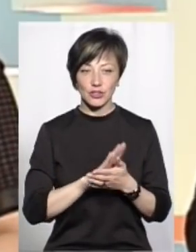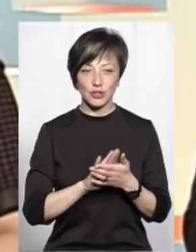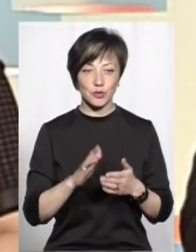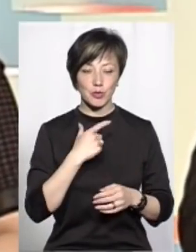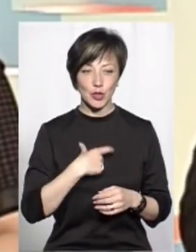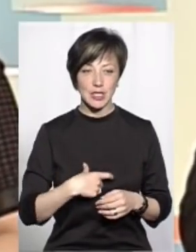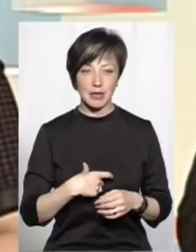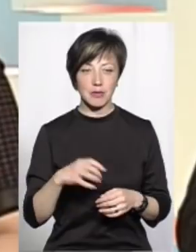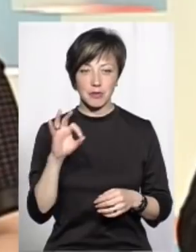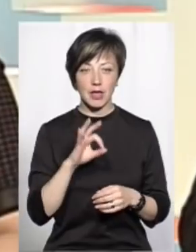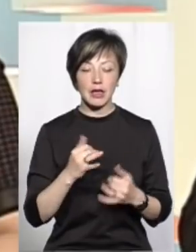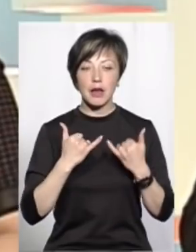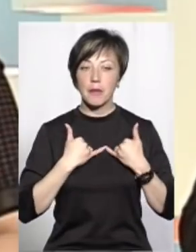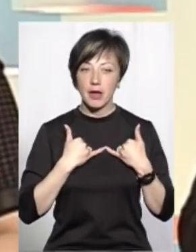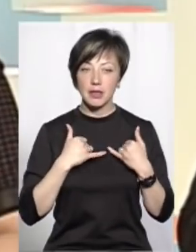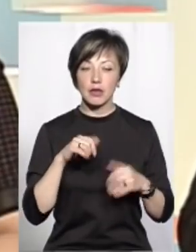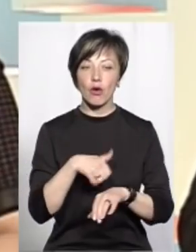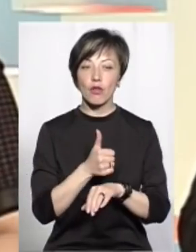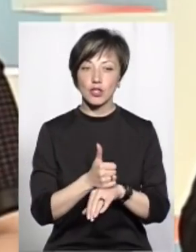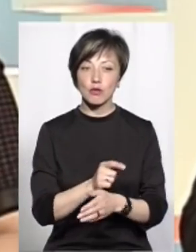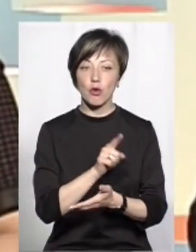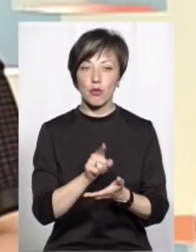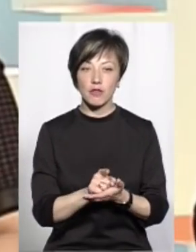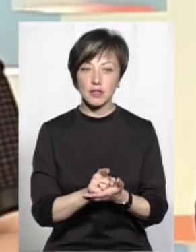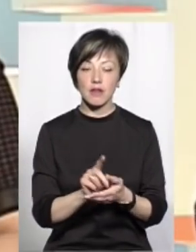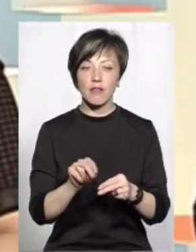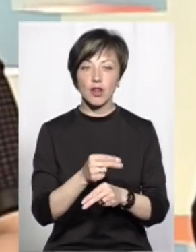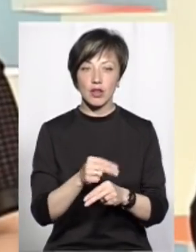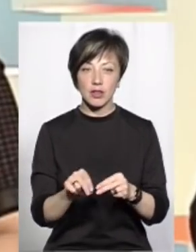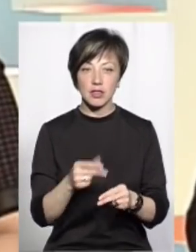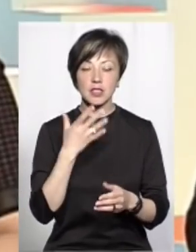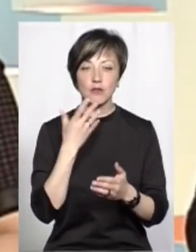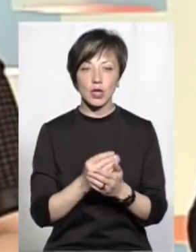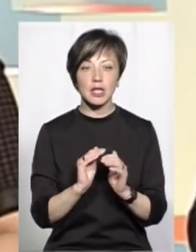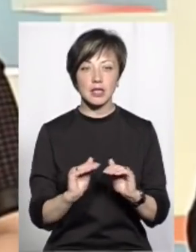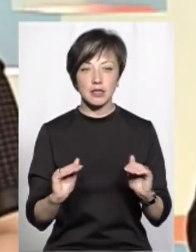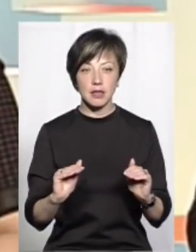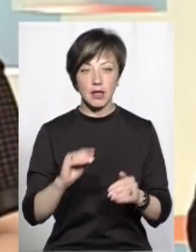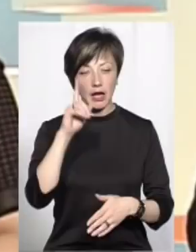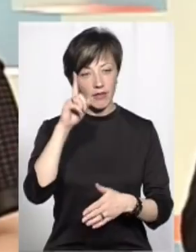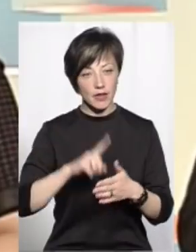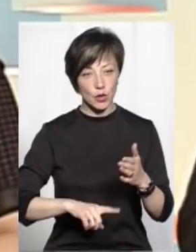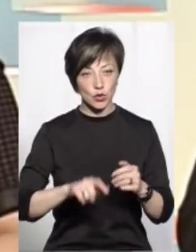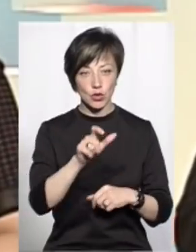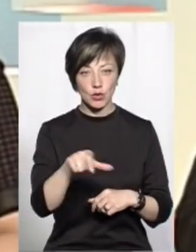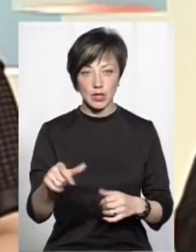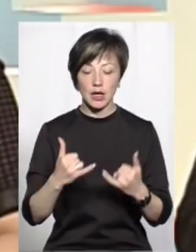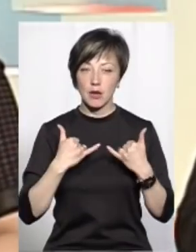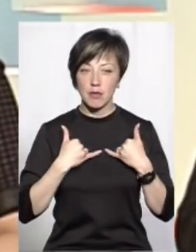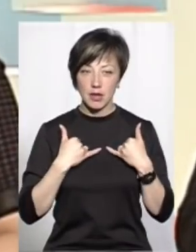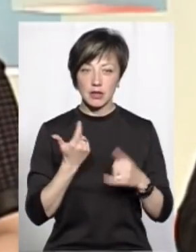себе скажу. По-перше, для мене найголовнішим обов'язком виховати своїх дітей християнами. Це для мене